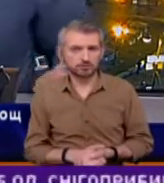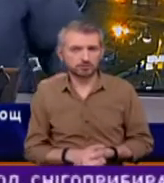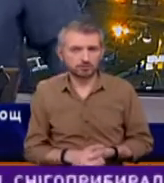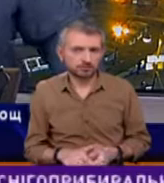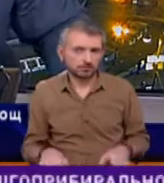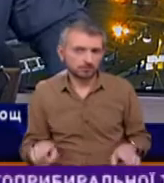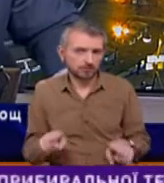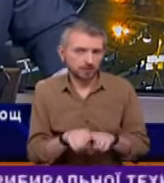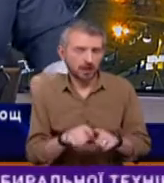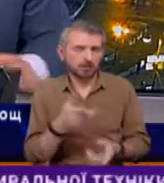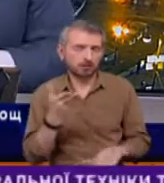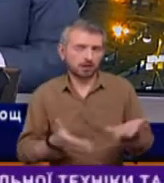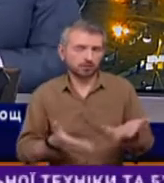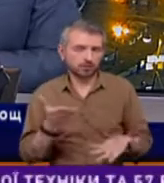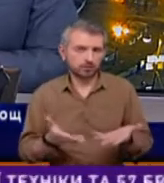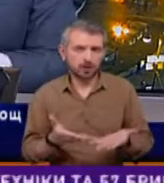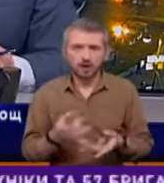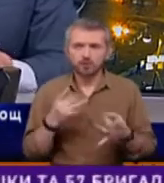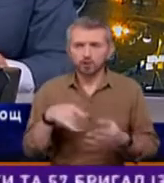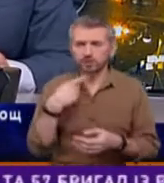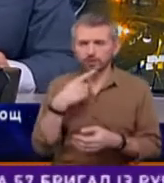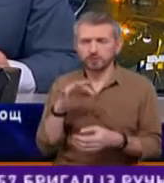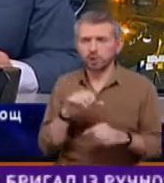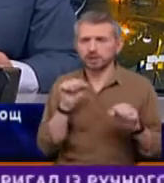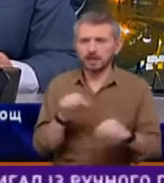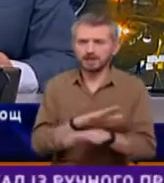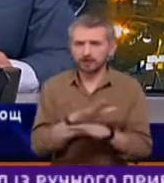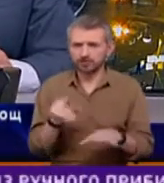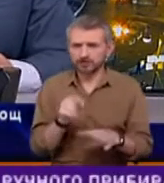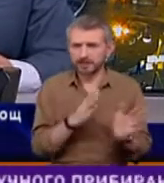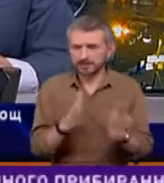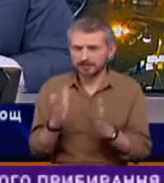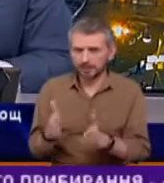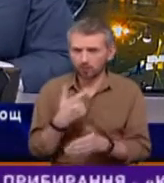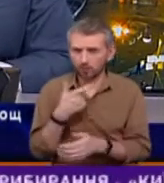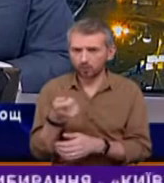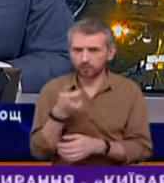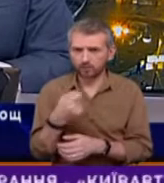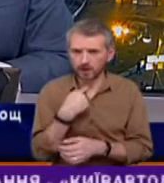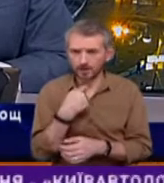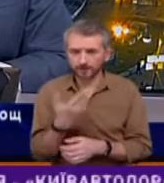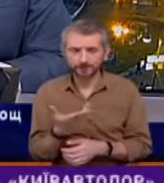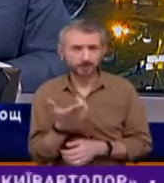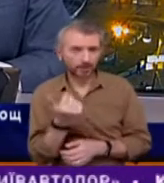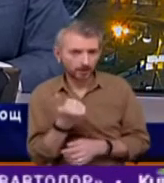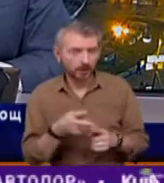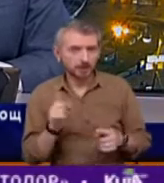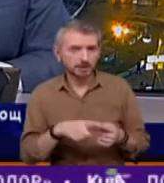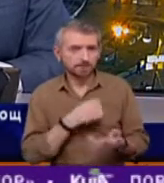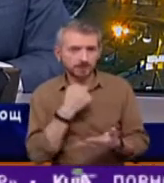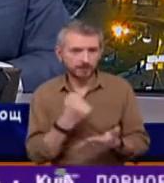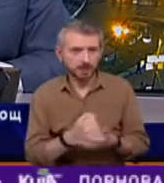Так, якщо мова йде про незахищеність цієї системи для голосування, врешті. Так, і це